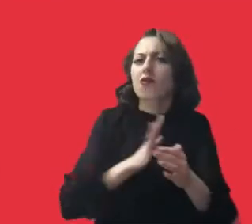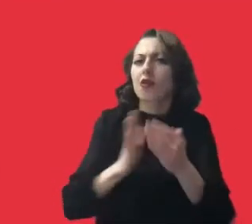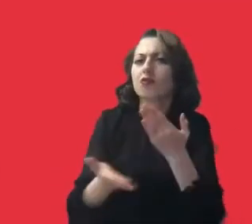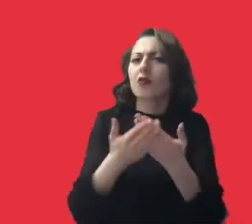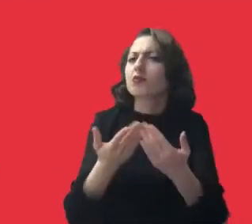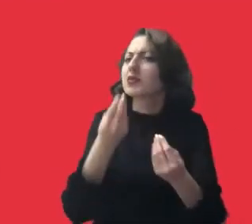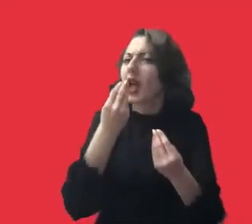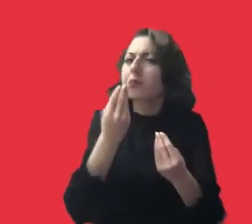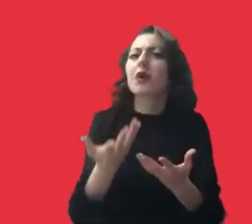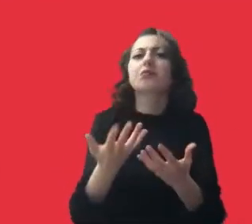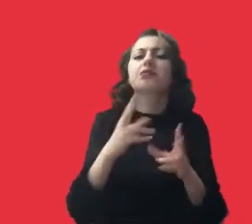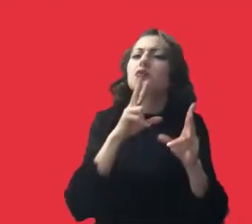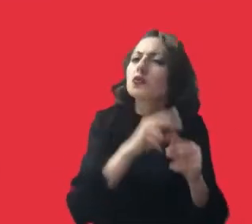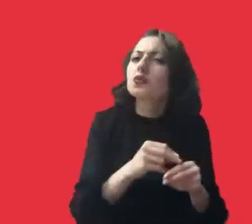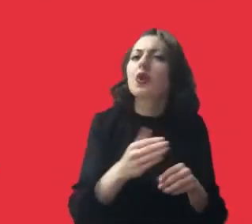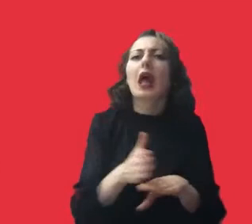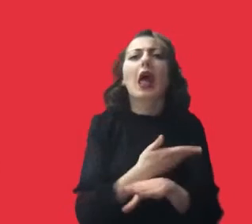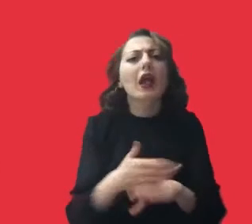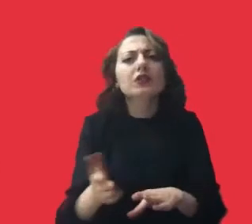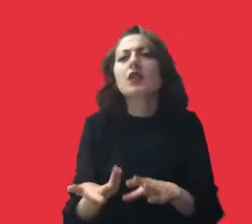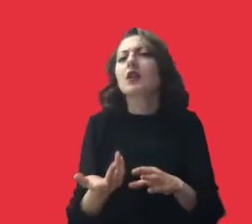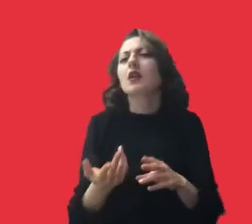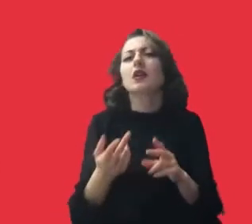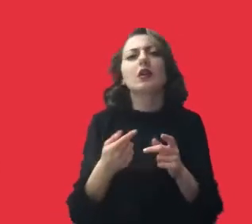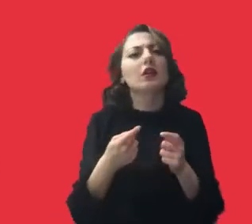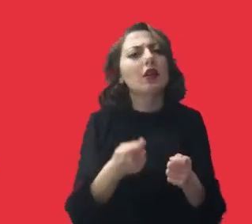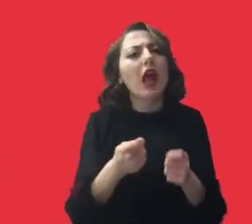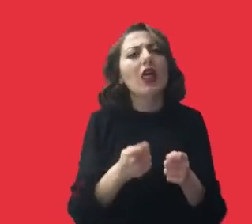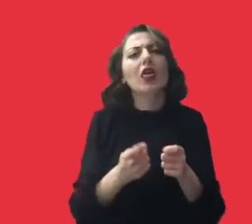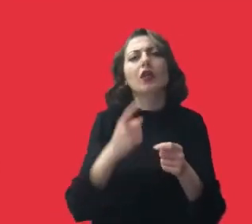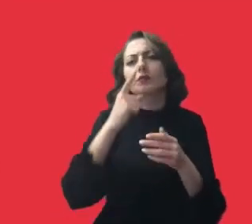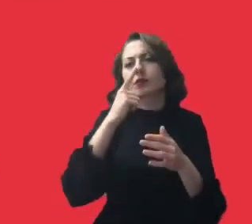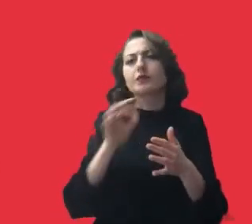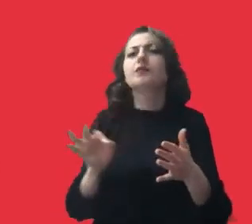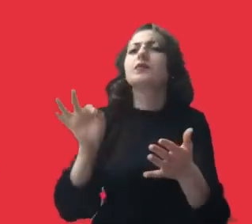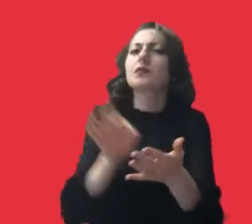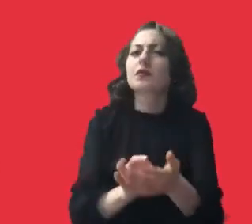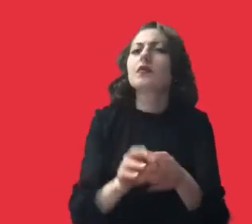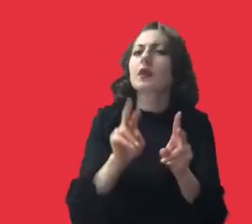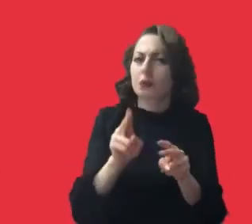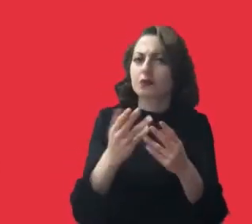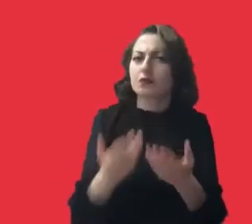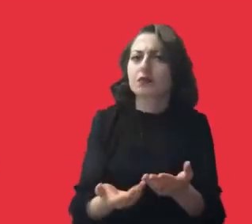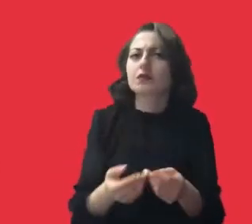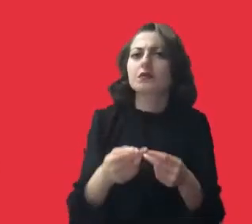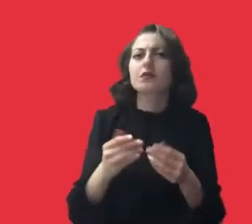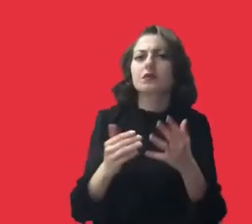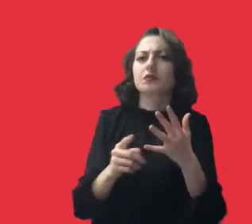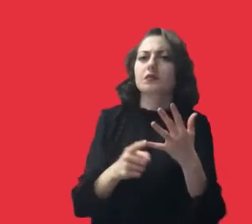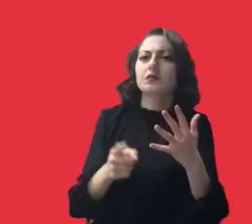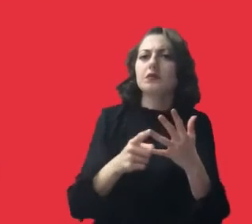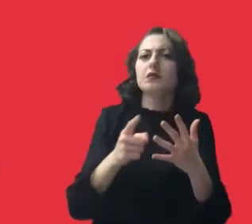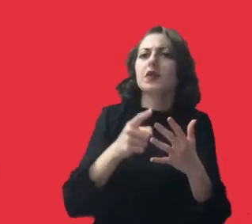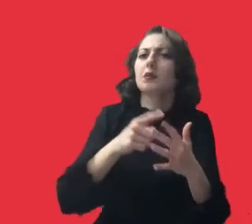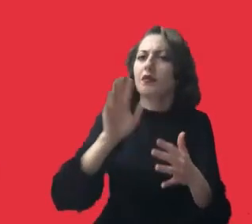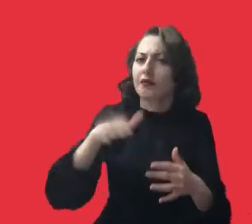barınmaya, stage: artı sağlık food, hizmetlerine, sheltering, and eğitime emergency erişim medical services, dediğimiz access bu to education. aşamadan First her of all, ülke we olarak focused on şimdi